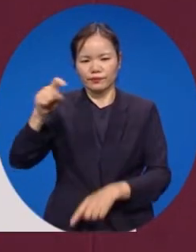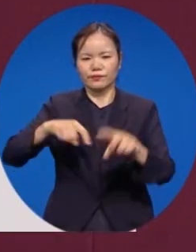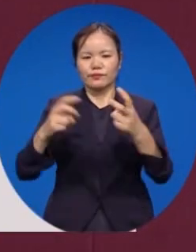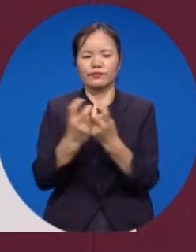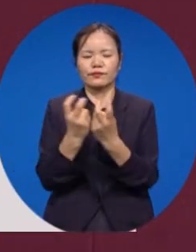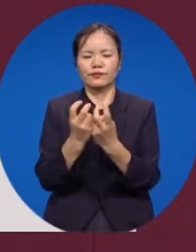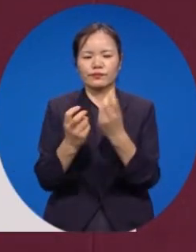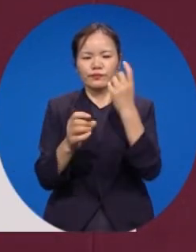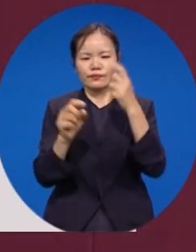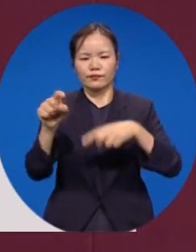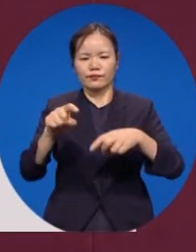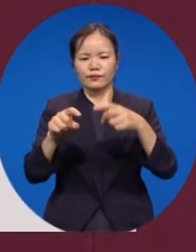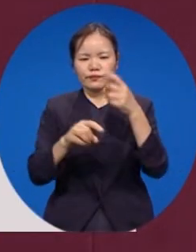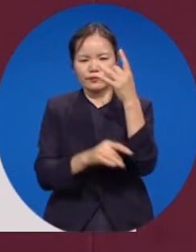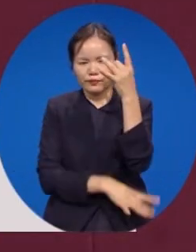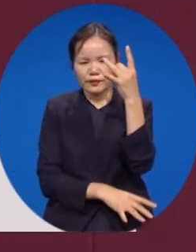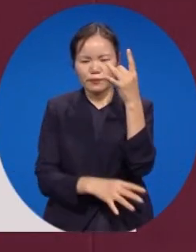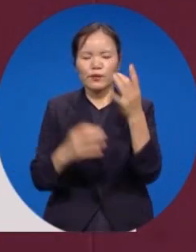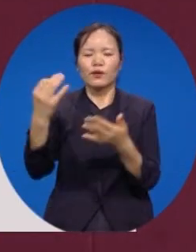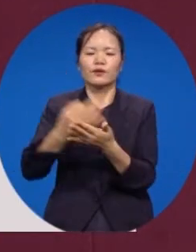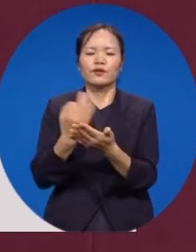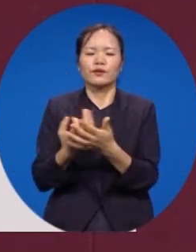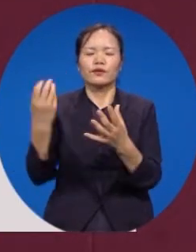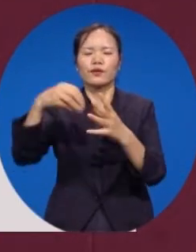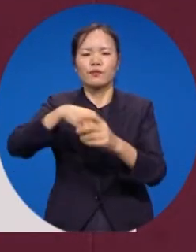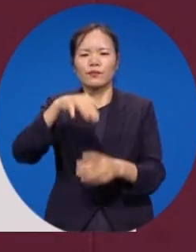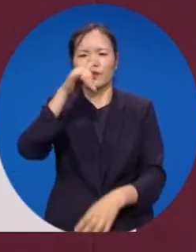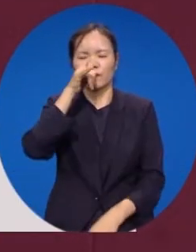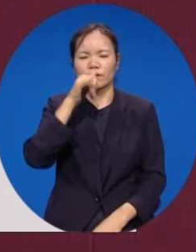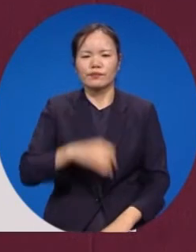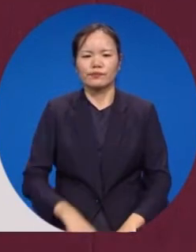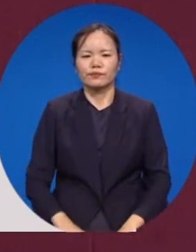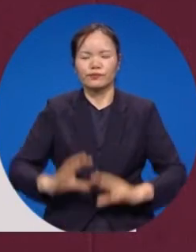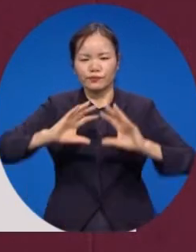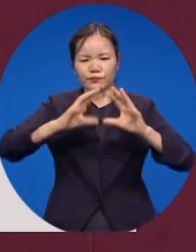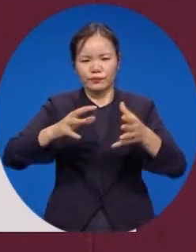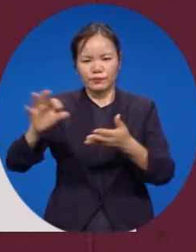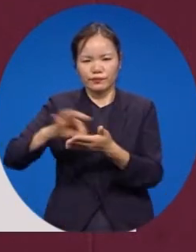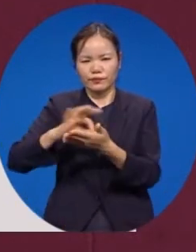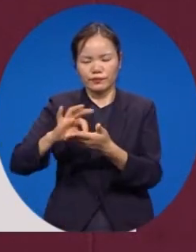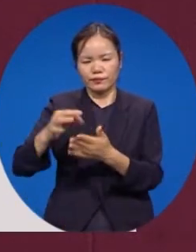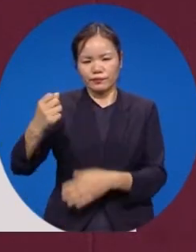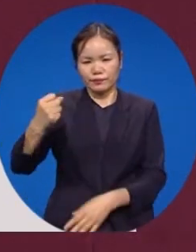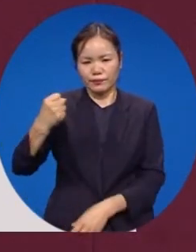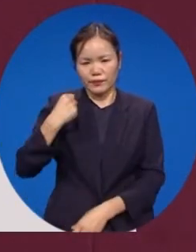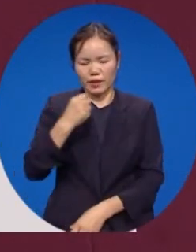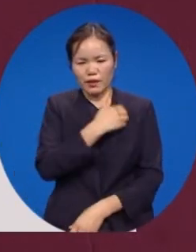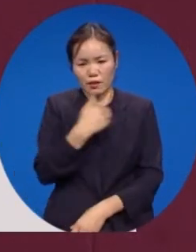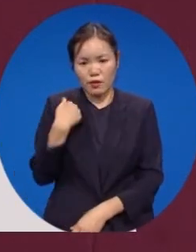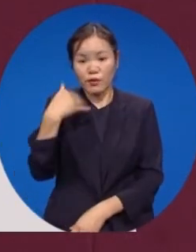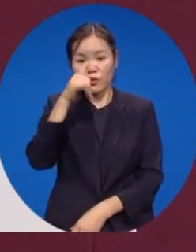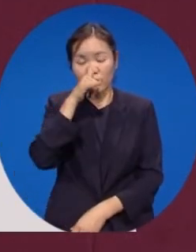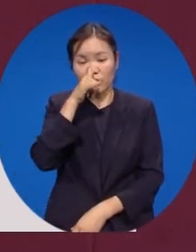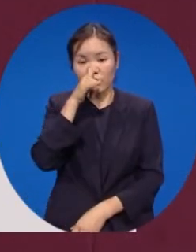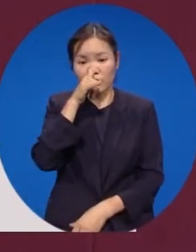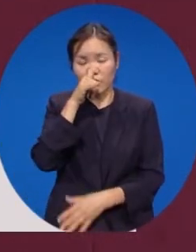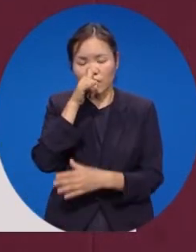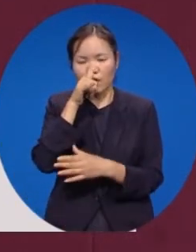정강정책에는 기본소득이 포함되어 있습니다. 나라 재정의 여력이 허락하는 범위